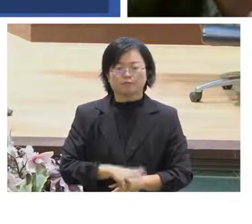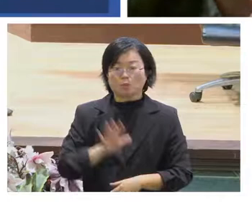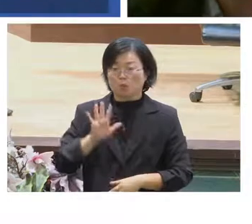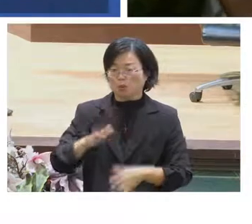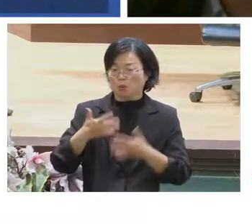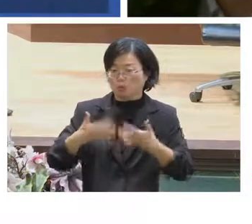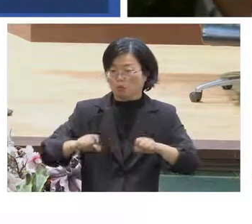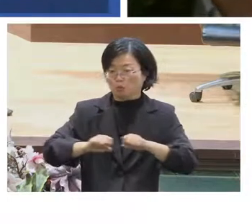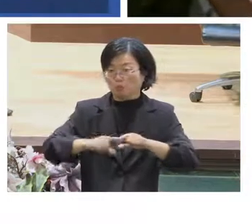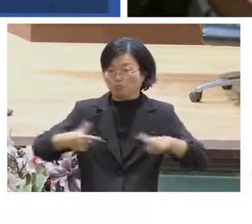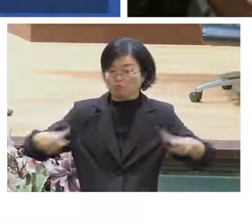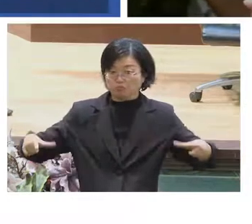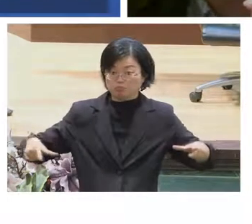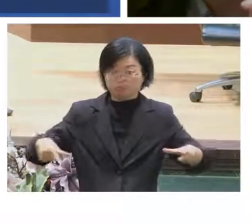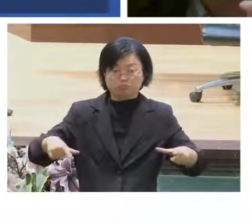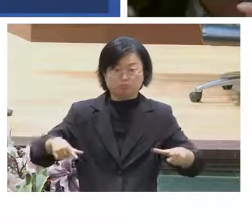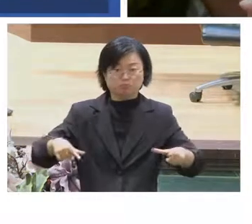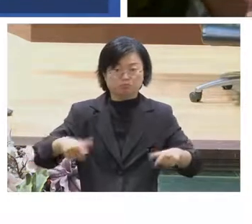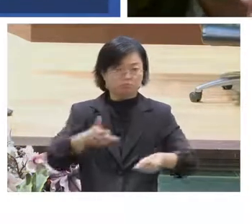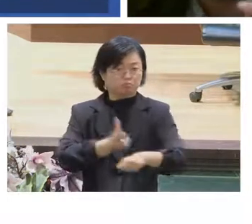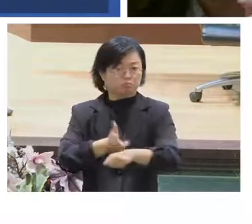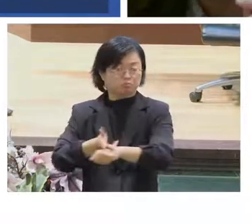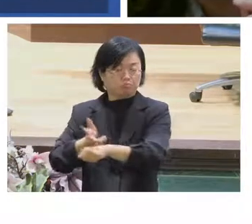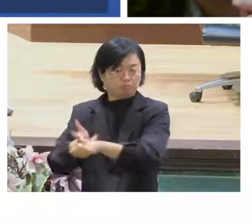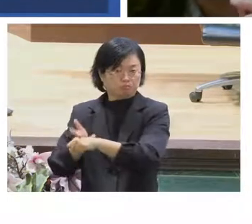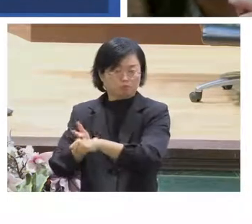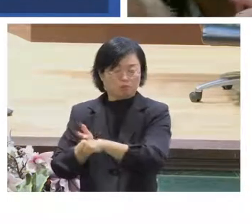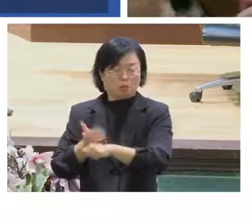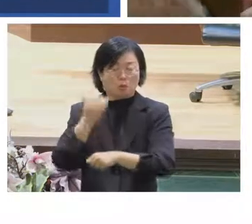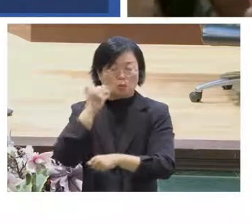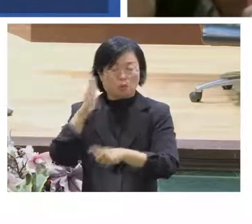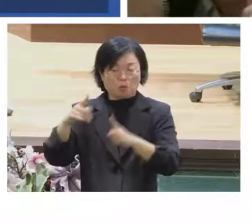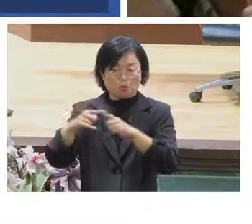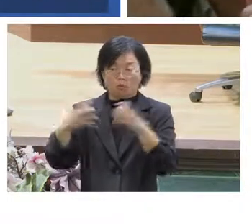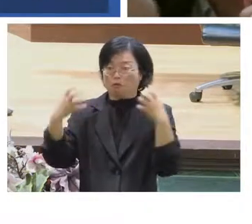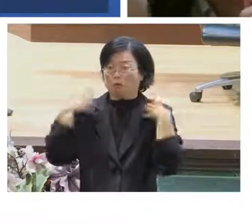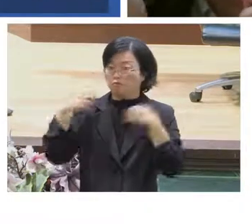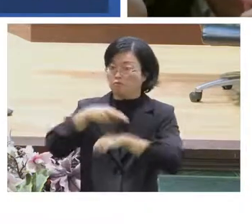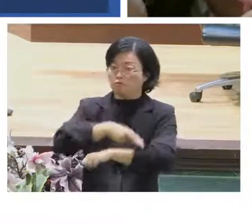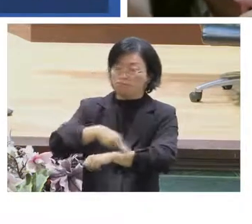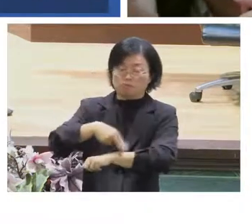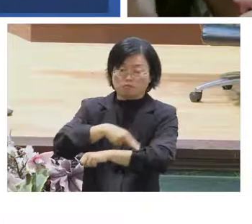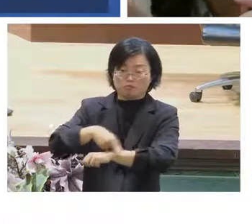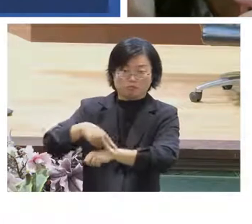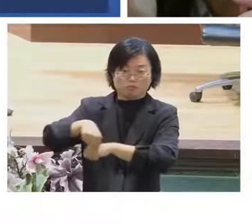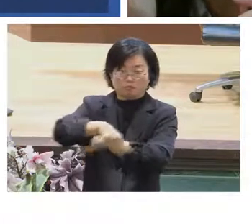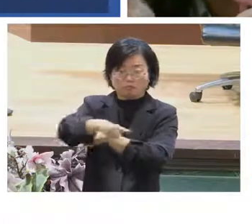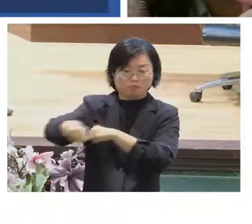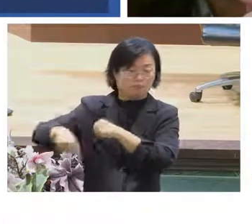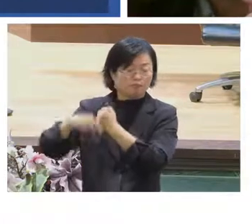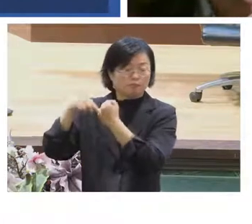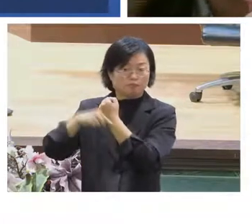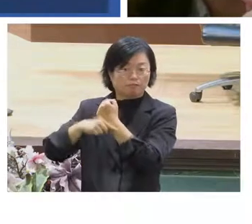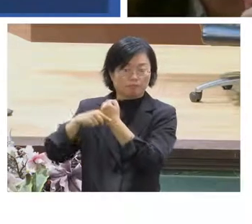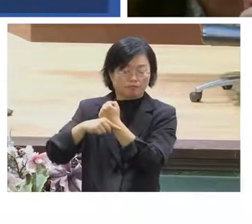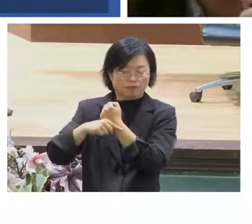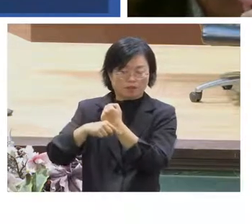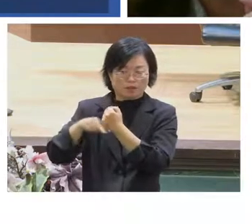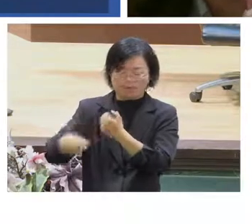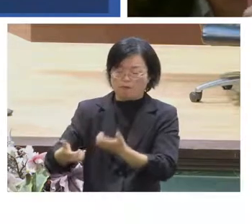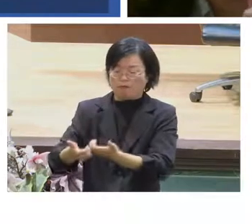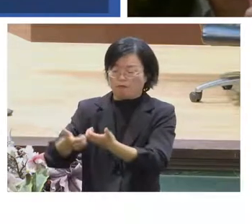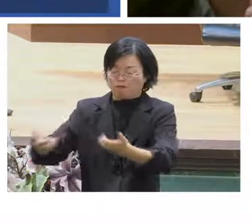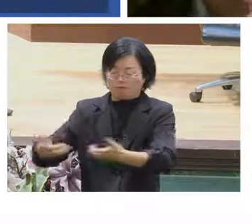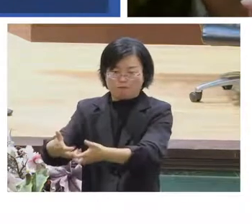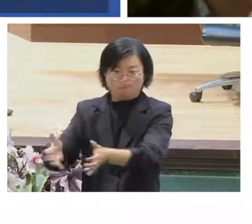不同的领域如果有人策划那些研究将它切开不同的层